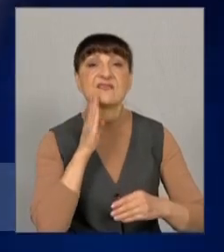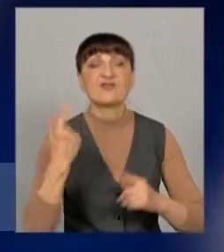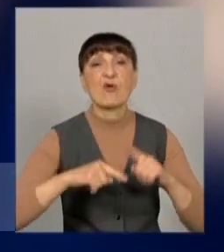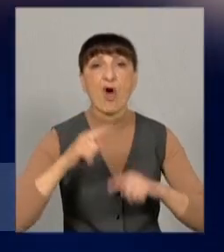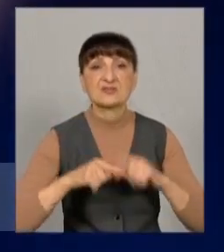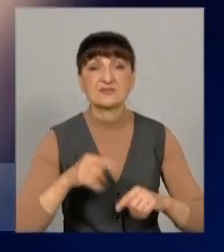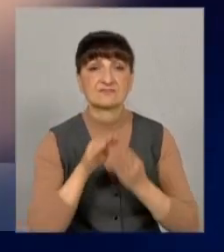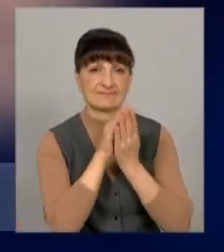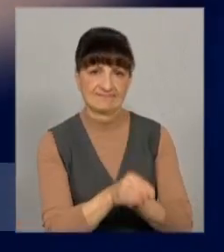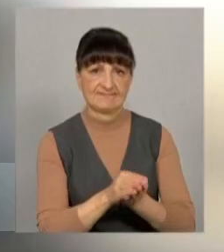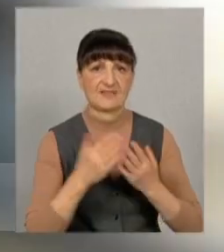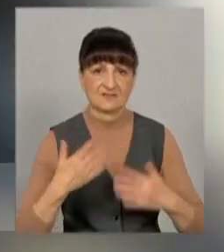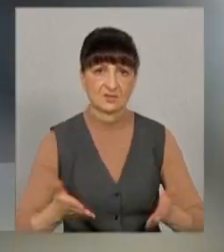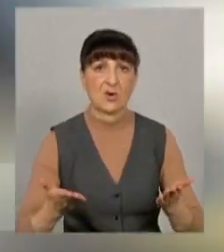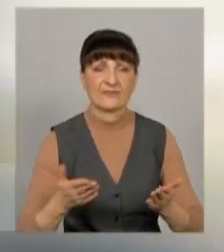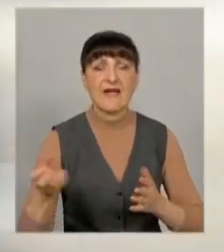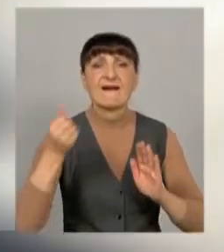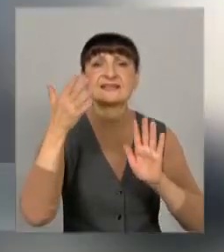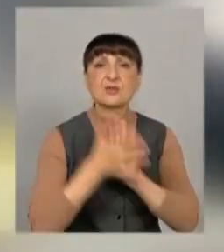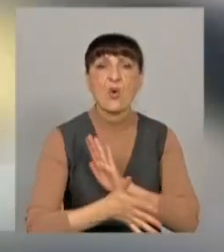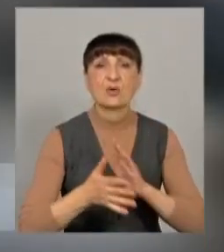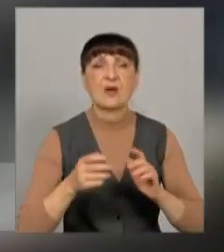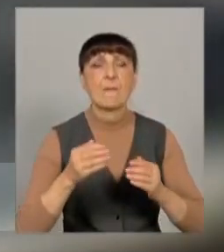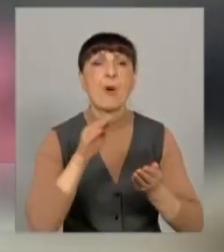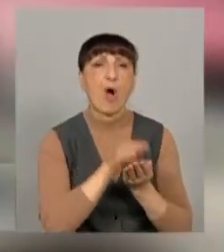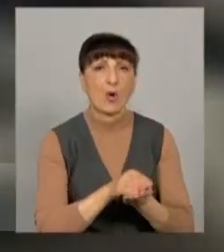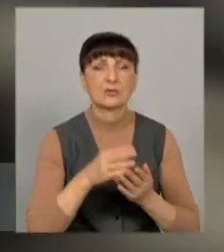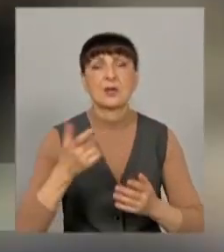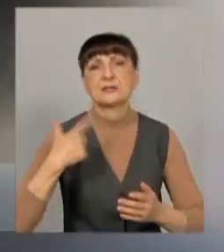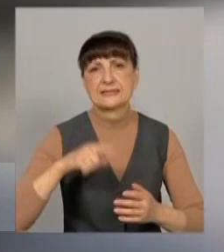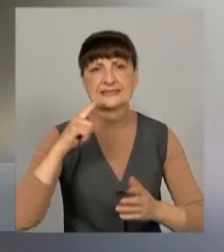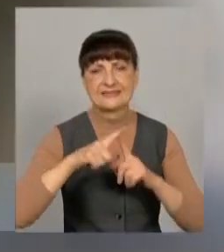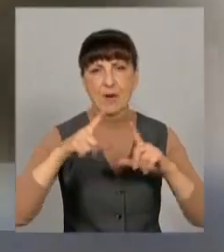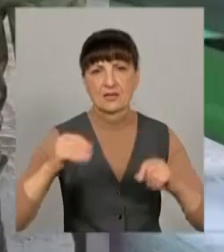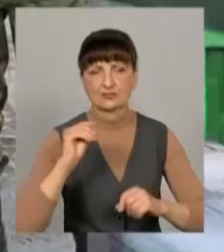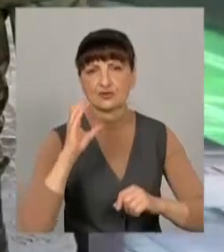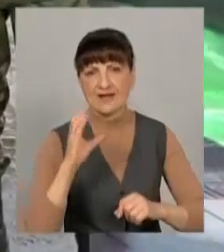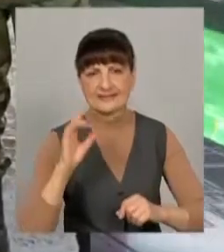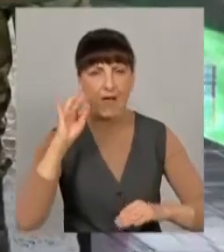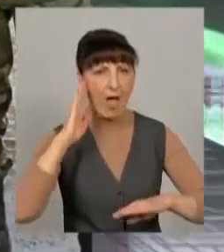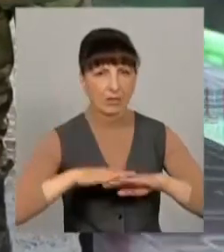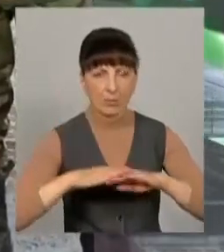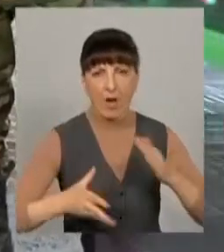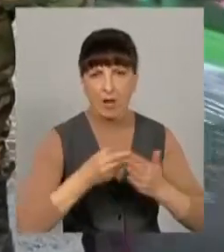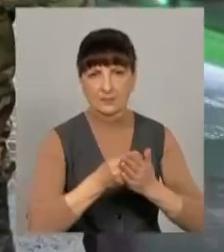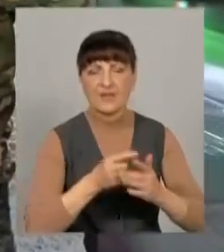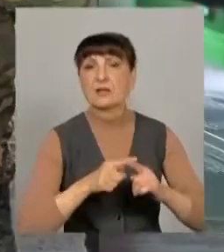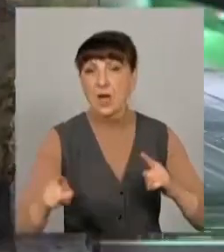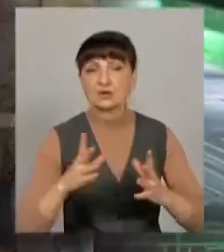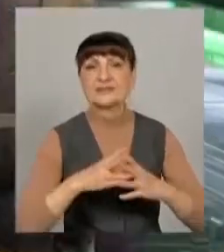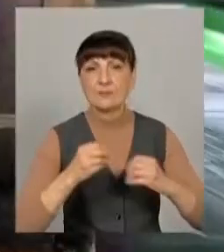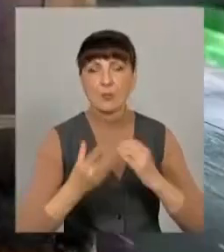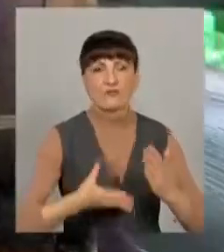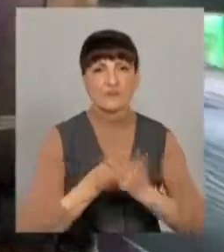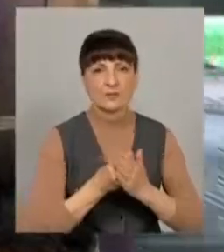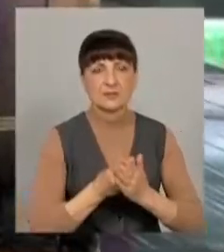родственники проводили его в последний путь. Те расходы по организации похорон взял на себя департамент по ЧС и акимат. В ближайшее время семье погибшего